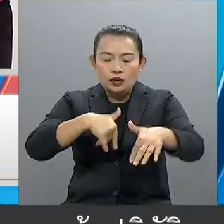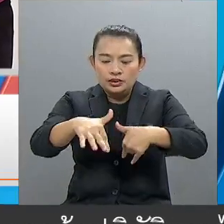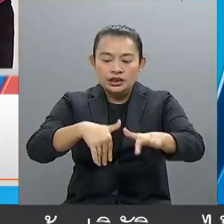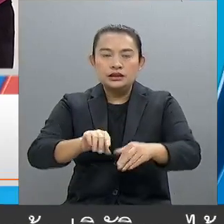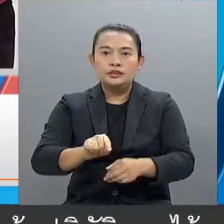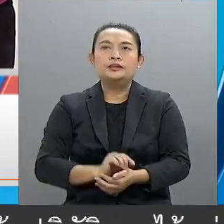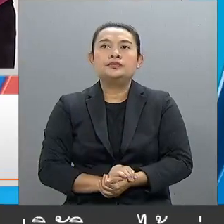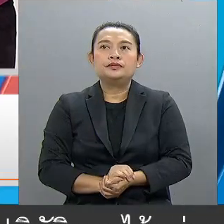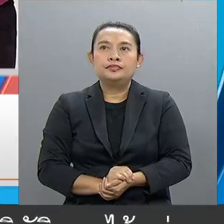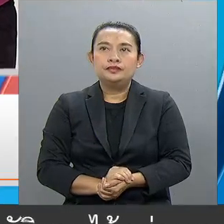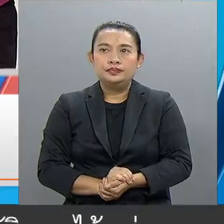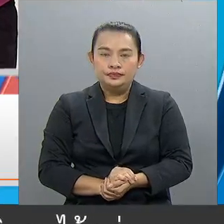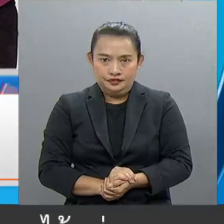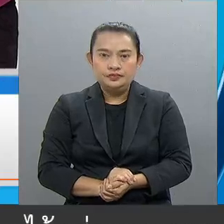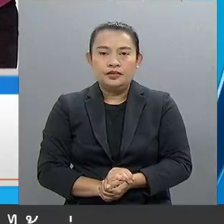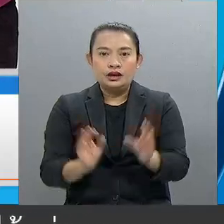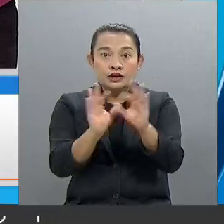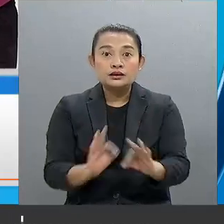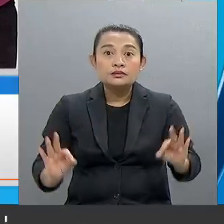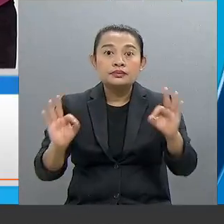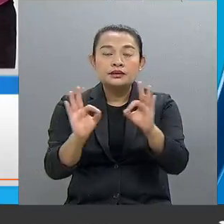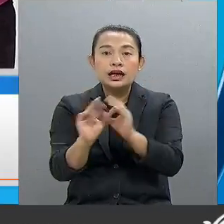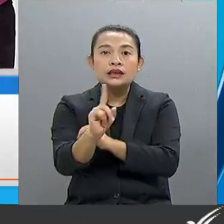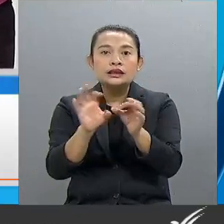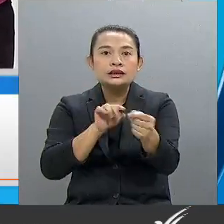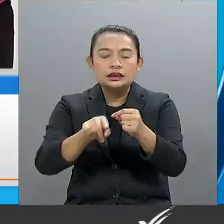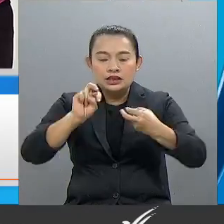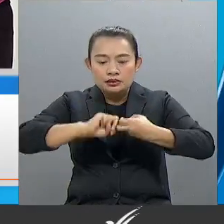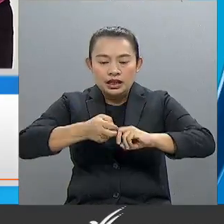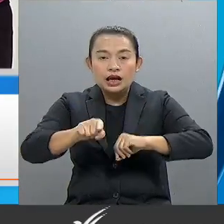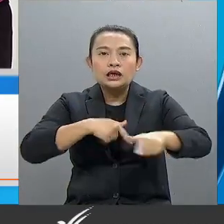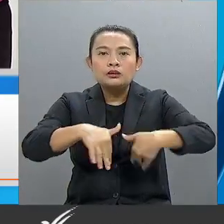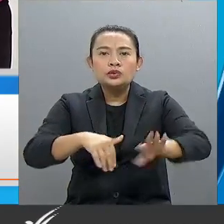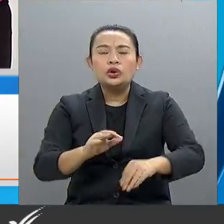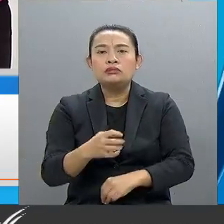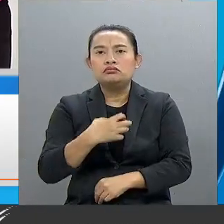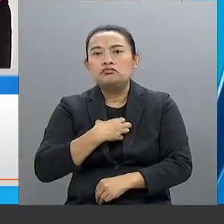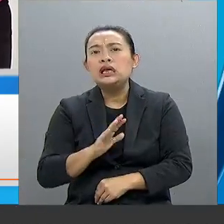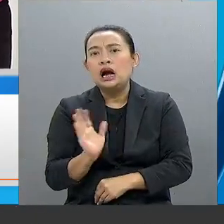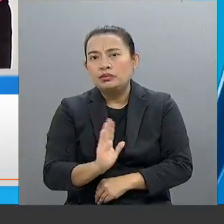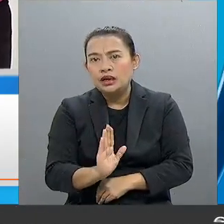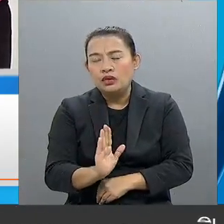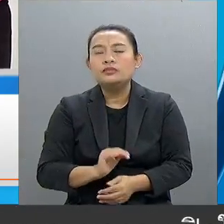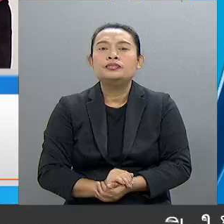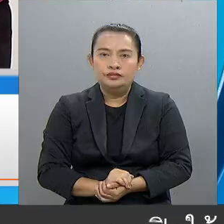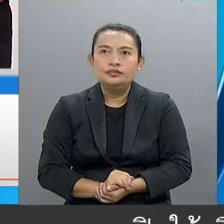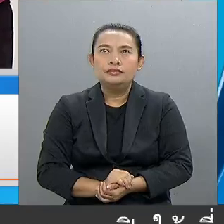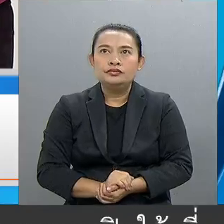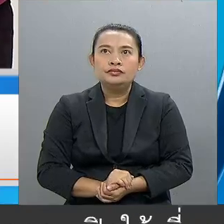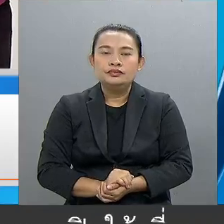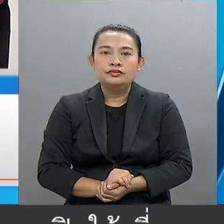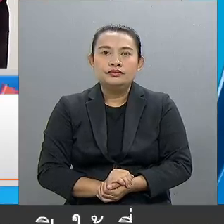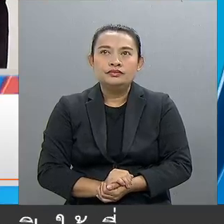านดีเน้นนะฮะเราก็ไม่อยากให้เกิดปัญหากระทบชาวบ้านนะครับเพราะฉะนั้นเราก็เริ่มเป็นทรัพยากรที่เรามี แต่มันก็เป็นอุปสรรค